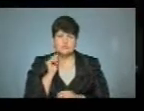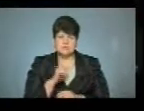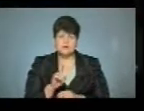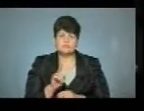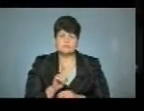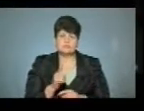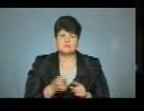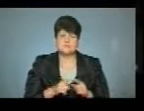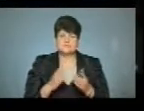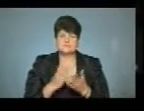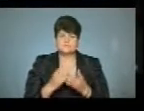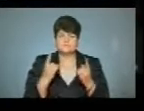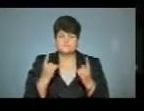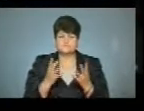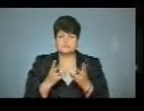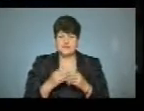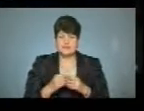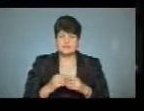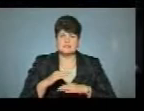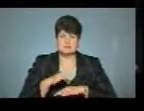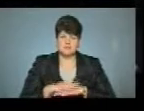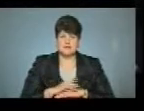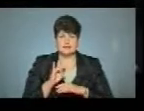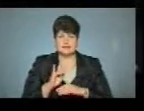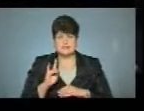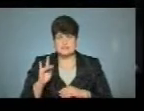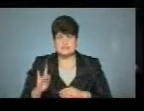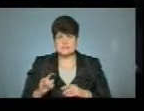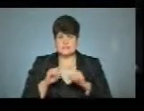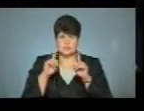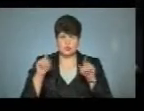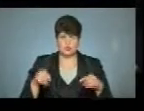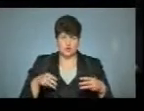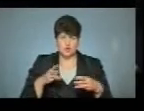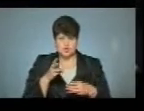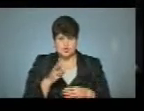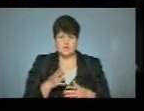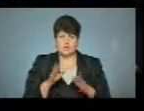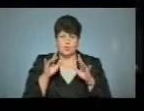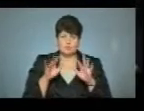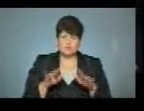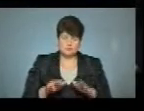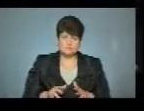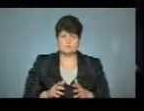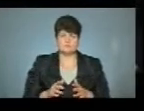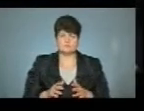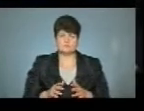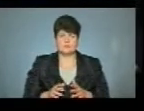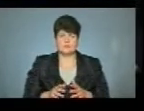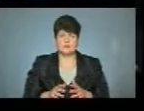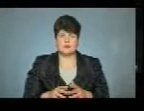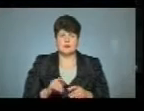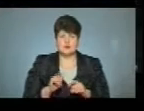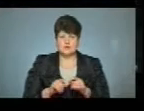те, що це є велика кількість парт, крісел, мультимедійні дошки, велика кількість комп'ютерів, тобто монітори